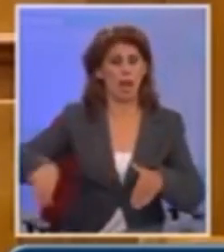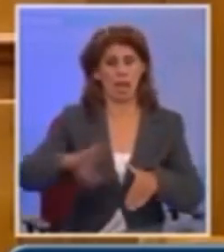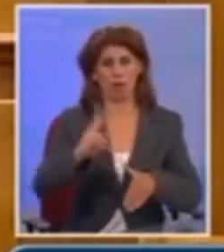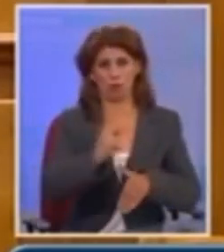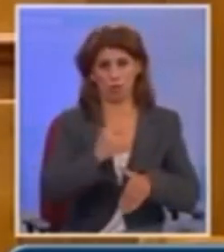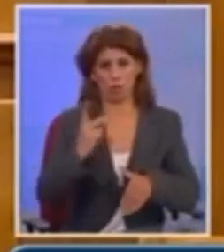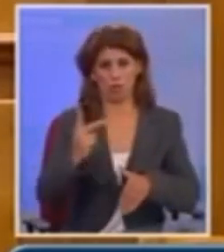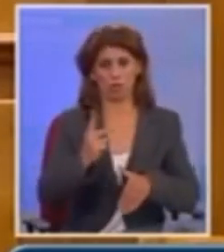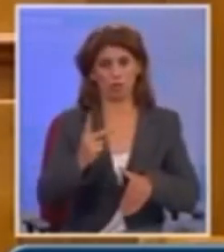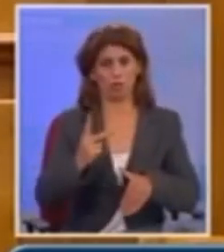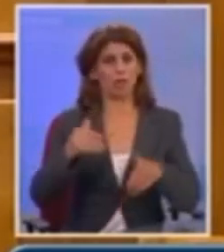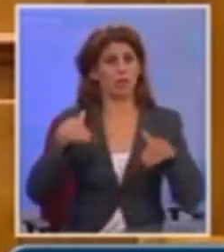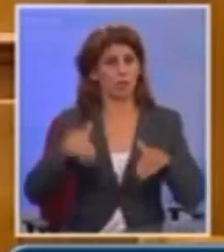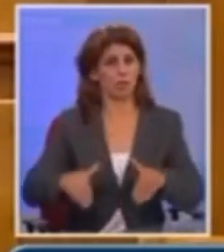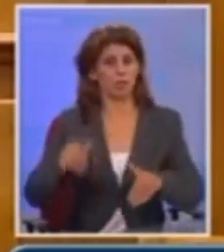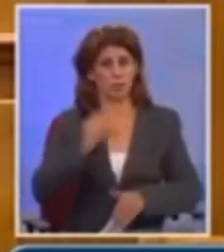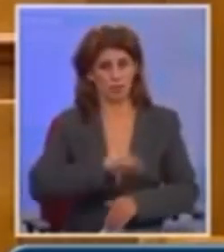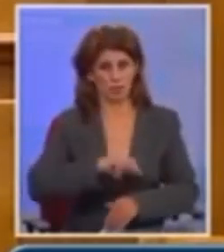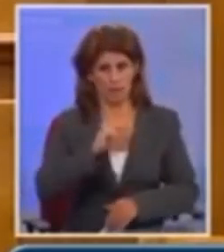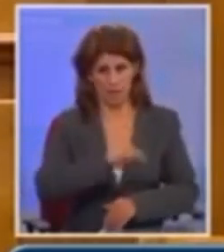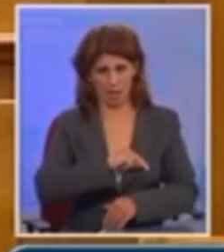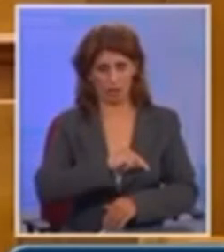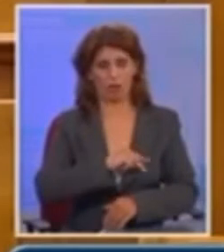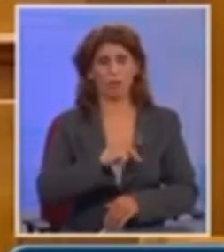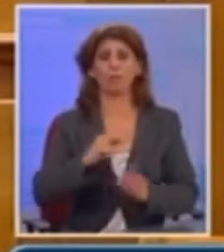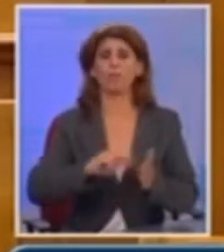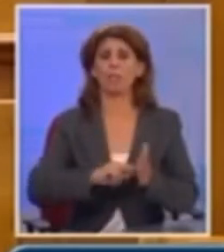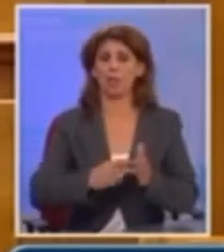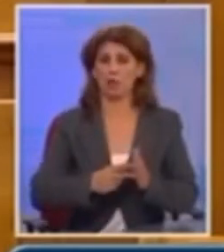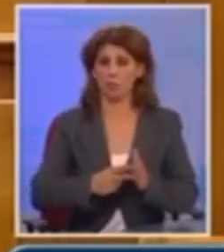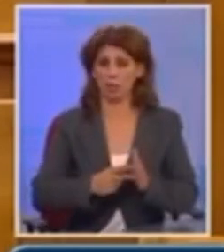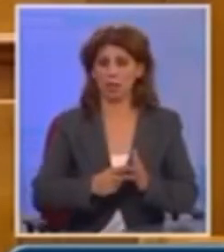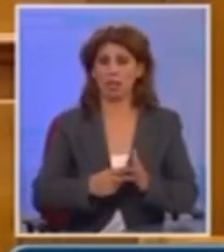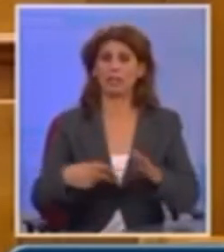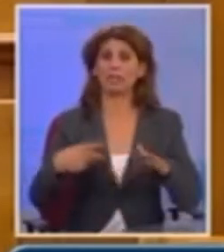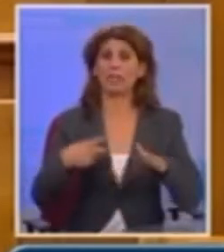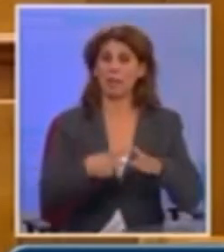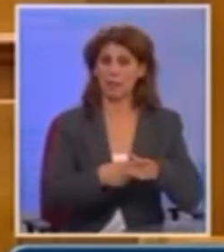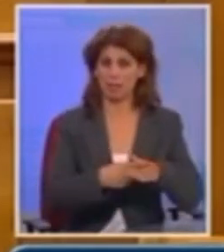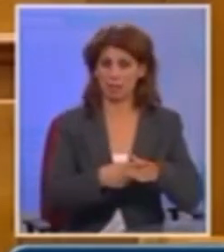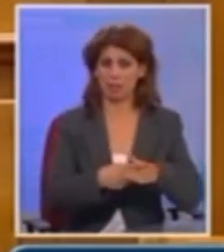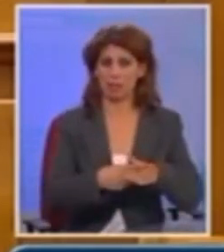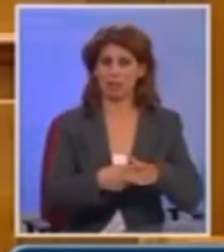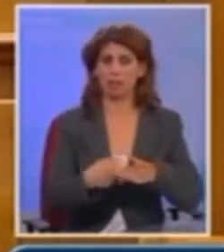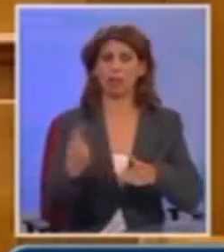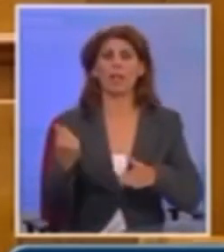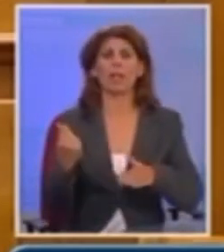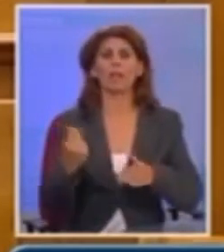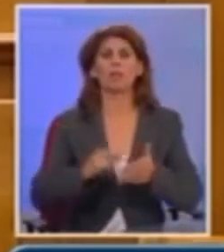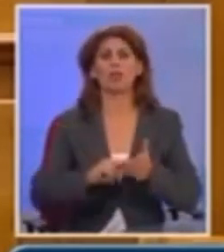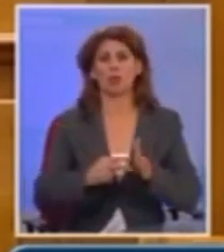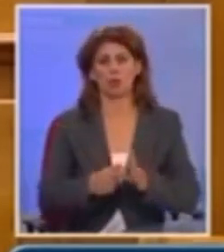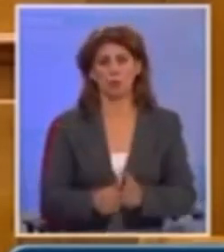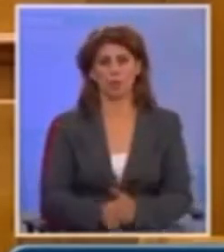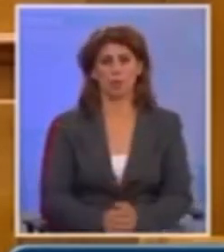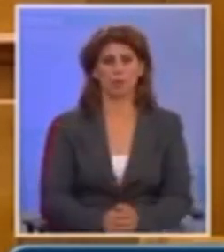κοινωνίες, υπηρετούν συμφέροντα, οικονομικά, τραπεζικά, χρηματοοικονομικά.